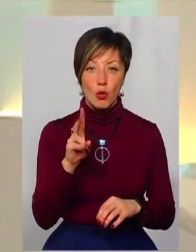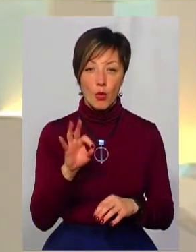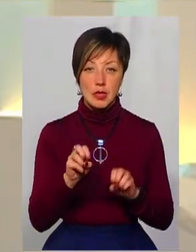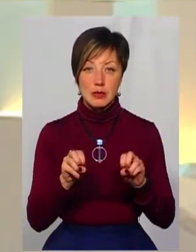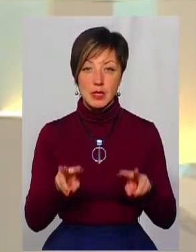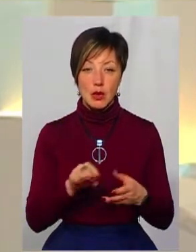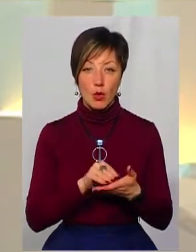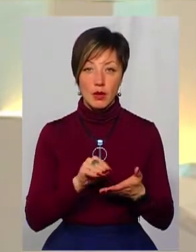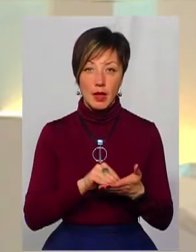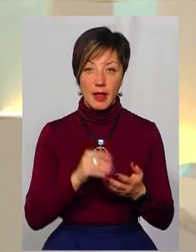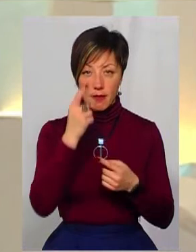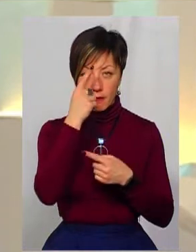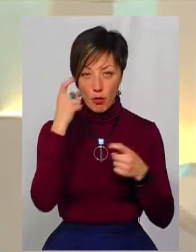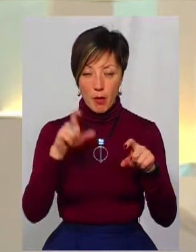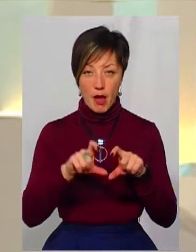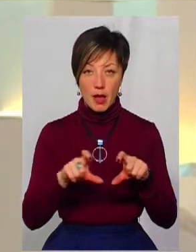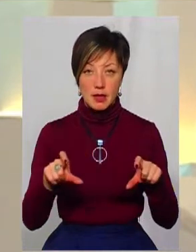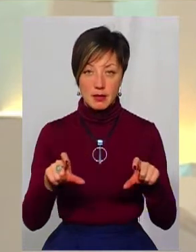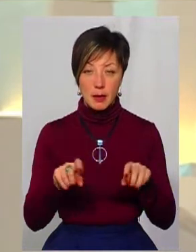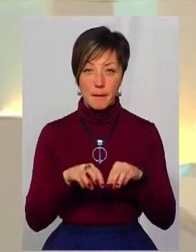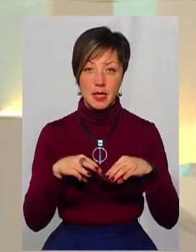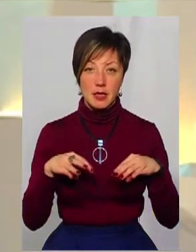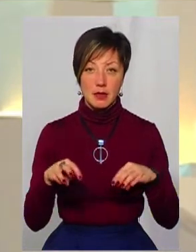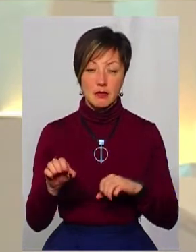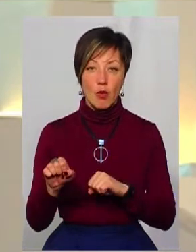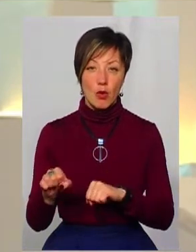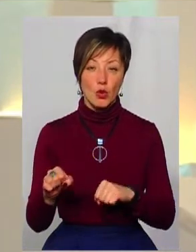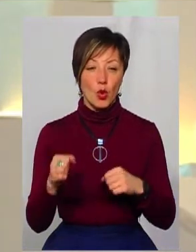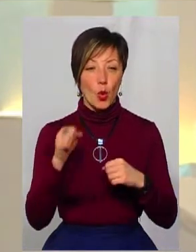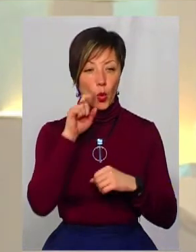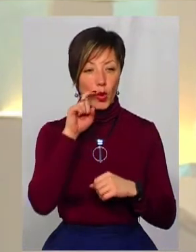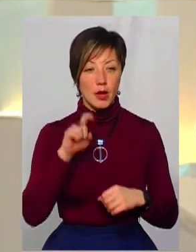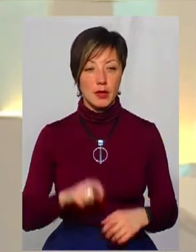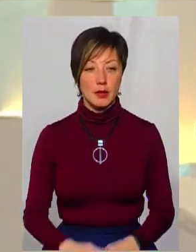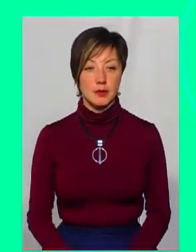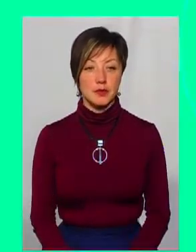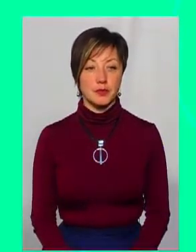спеціальний кореспондент інформагентства Міністерства оборони України.